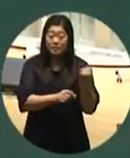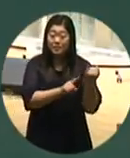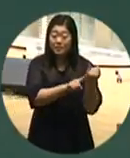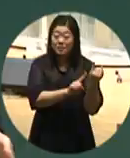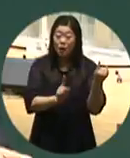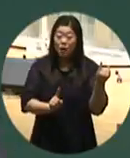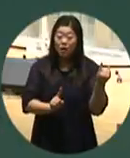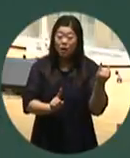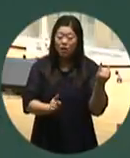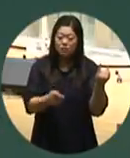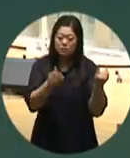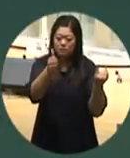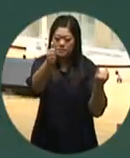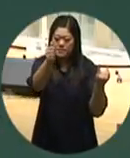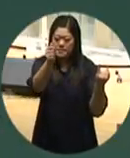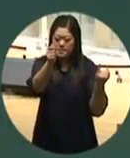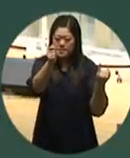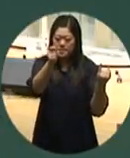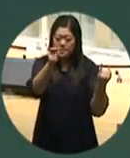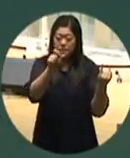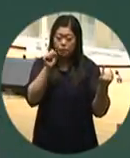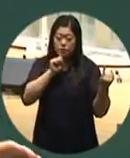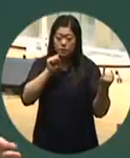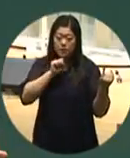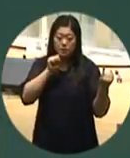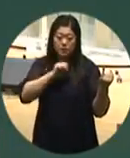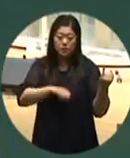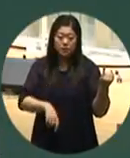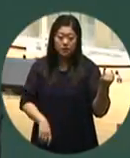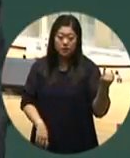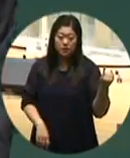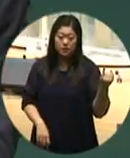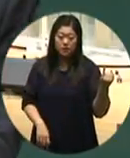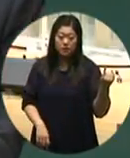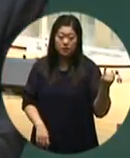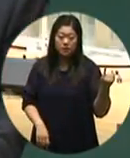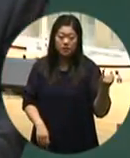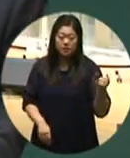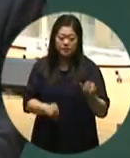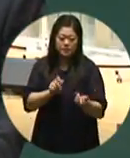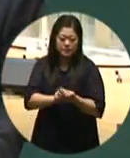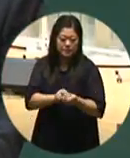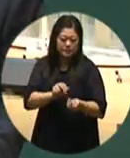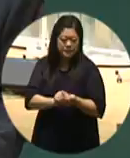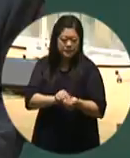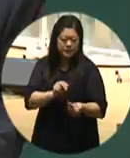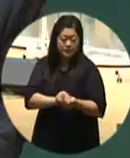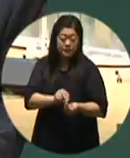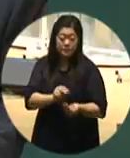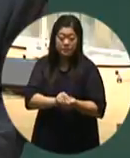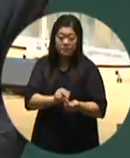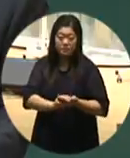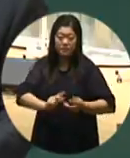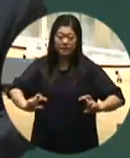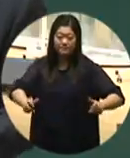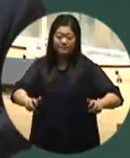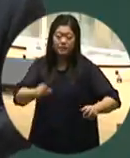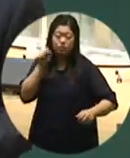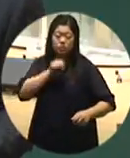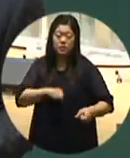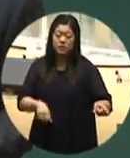노름을 하는 거요. His wife was a female deaconess. She looked very fine and normal on the outside, but she was a gambler.